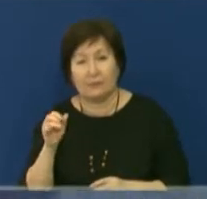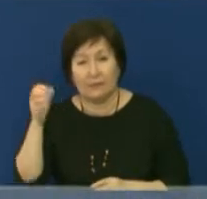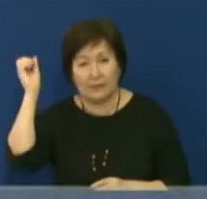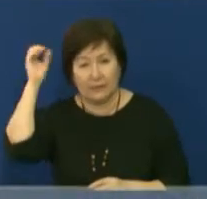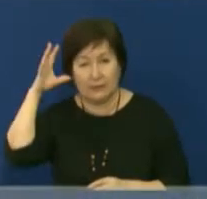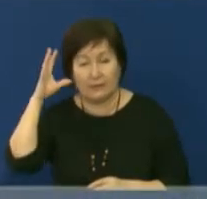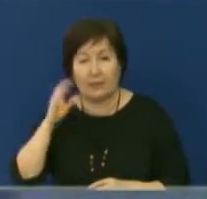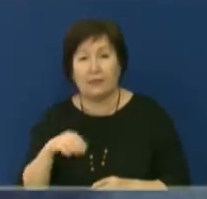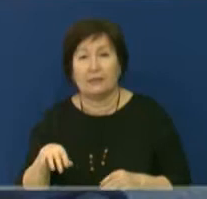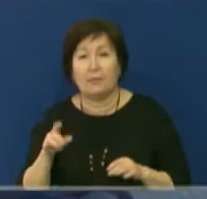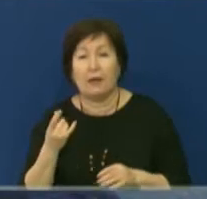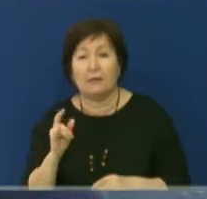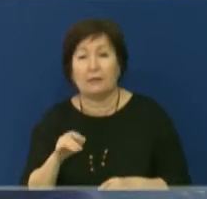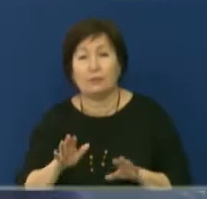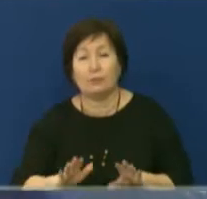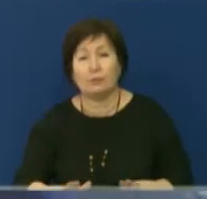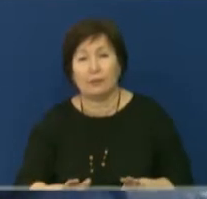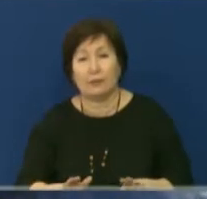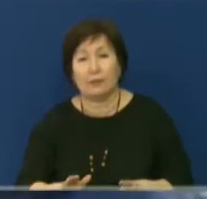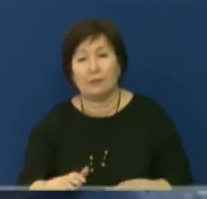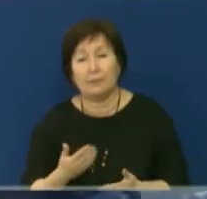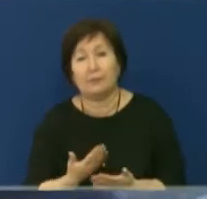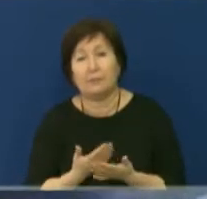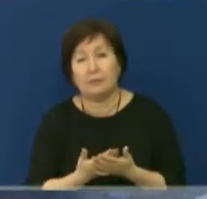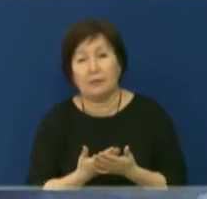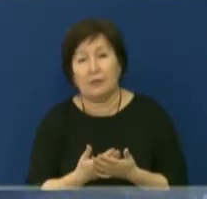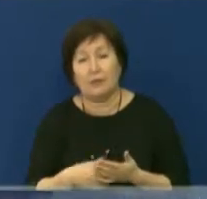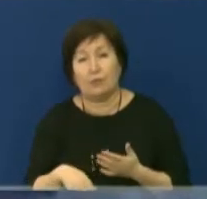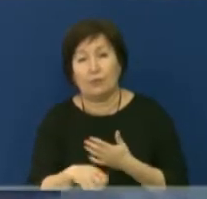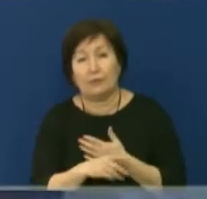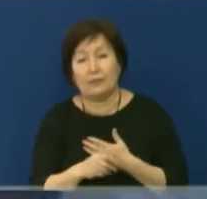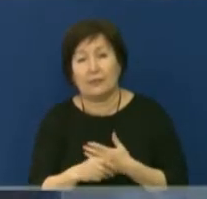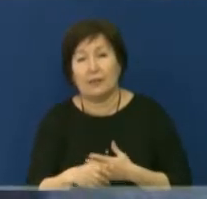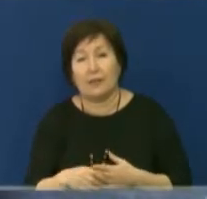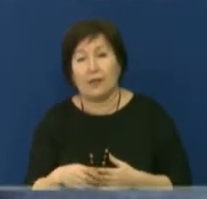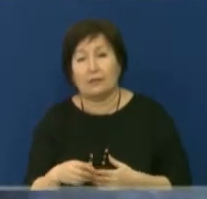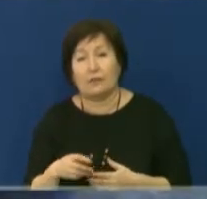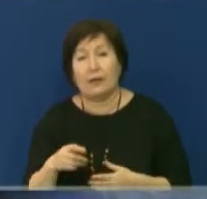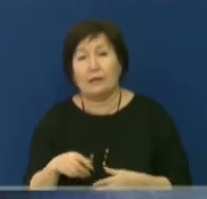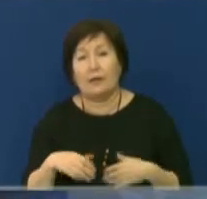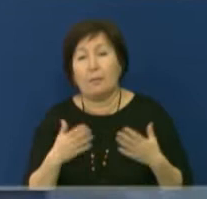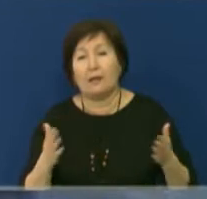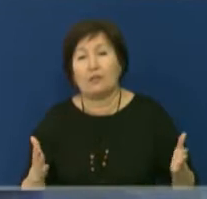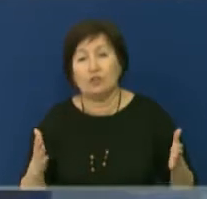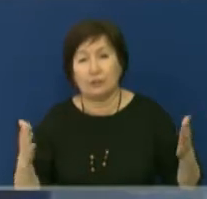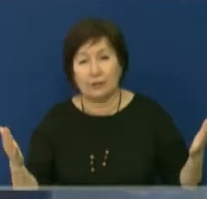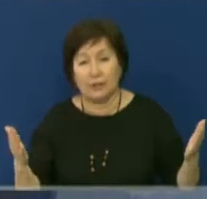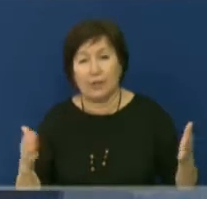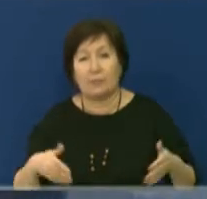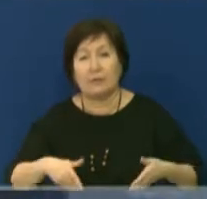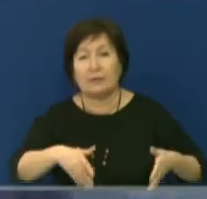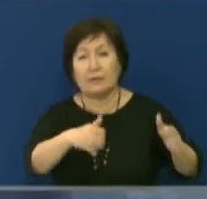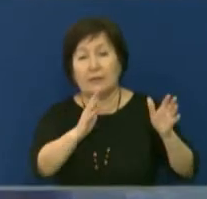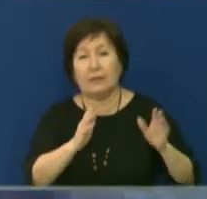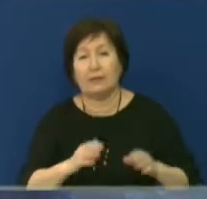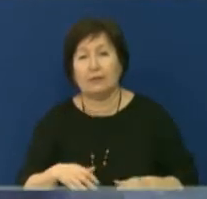маленьких улицах, то есть не спальных районах, где грузовой поток перемещения машин чуть поменьше. 130-150 ватт уже на магистральных улицах